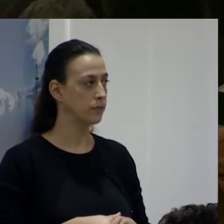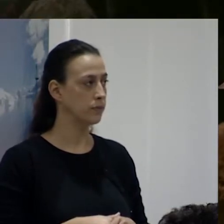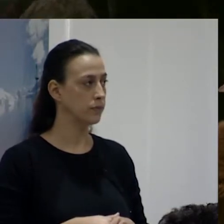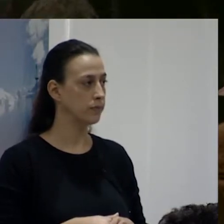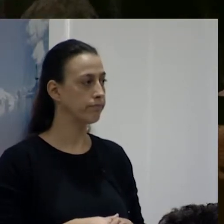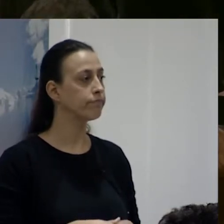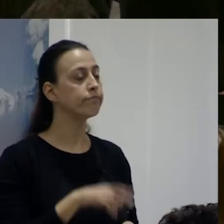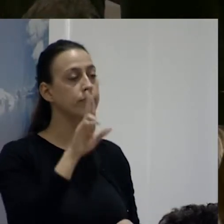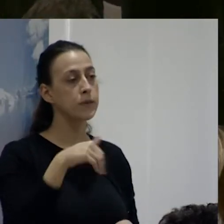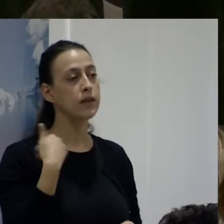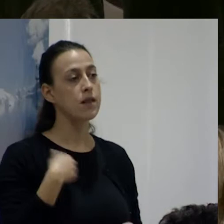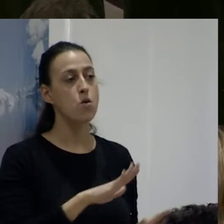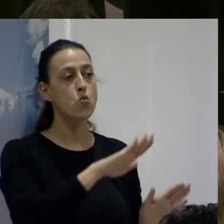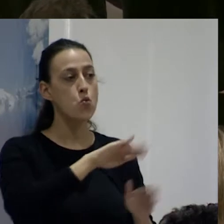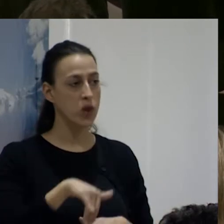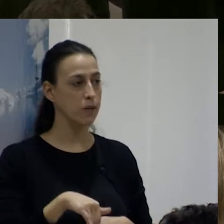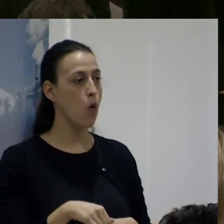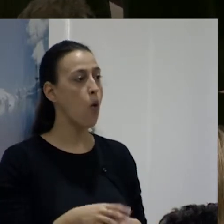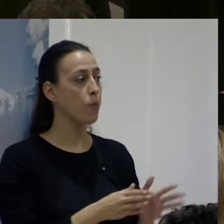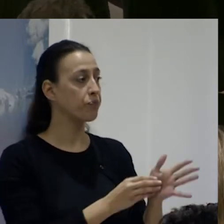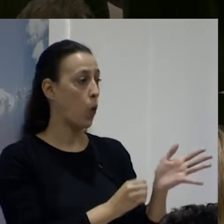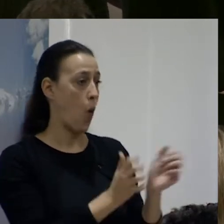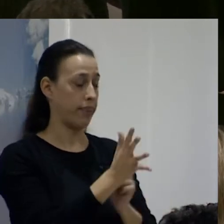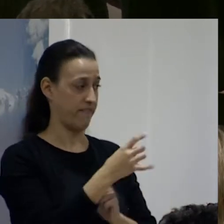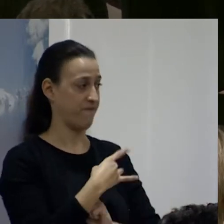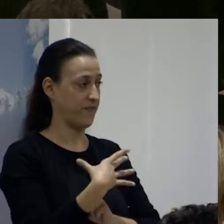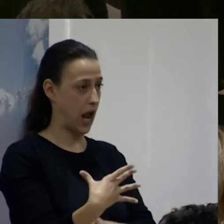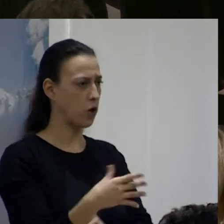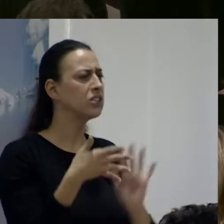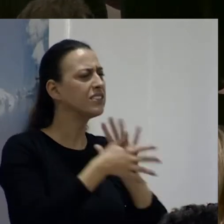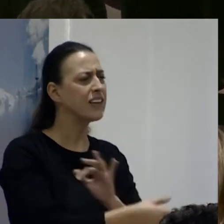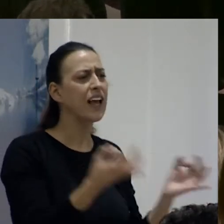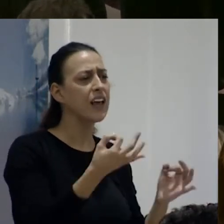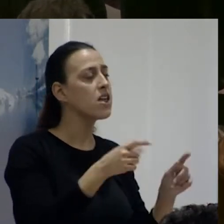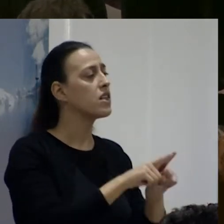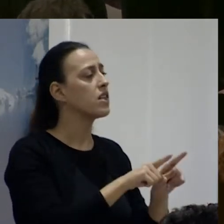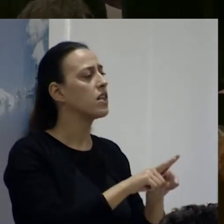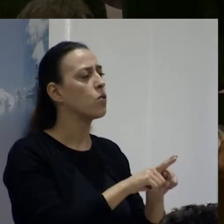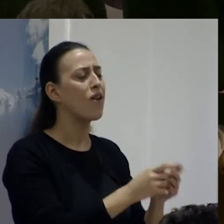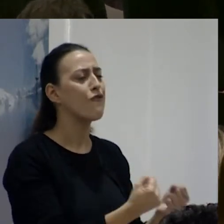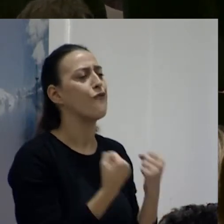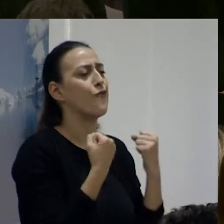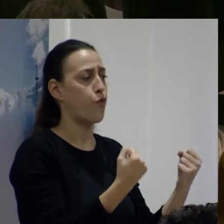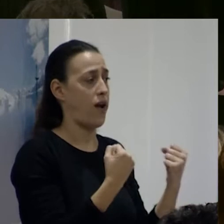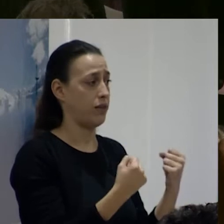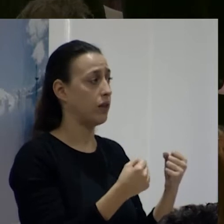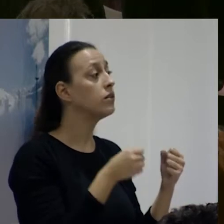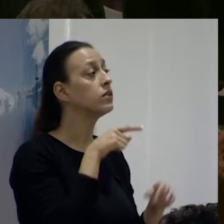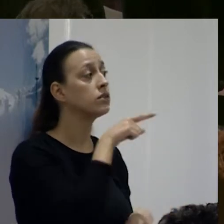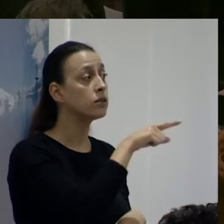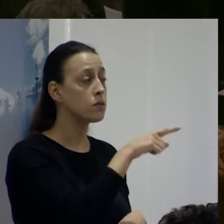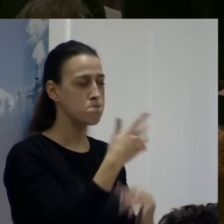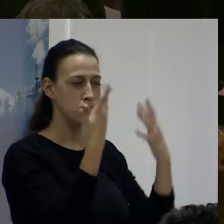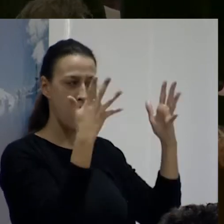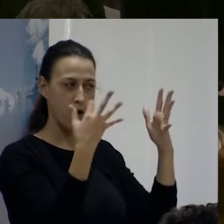Rebeu, finalment, els guants blancs com a símbol de la fortalesa que les vostres mans han de conservar i